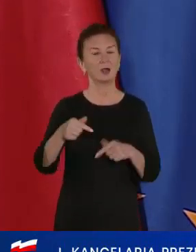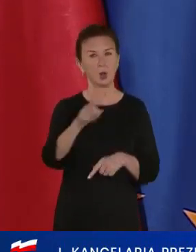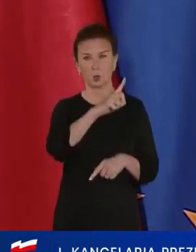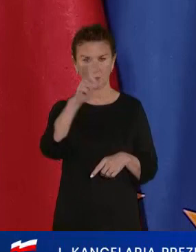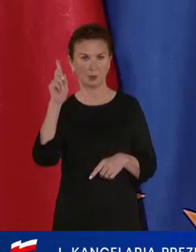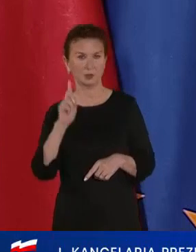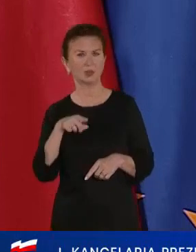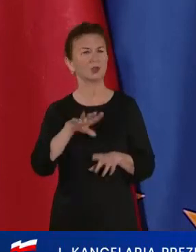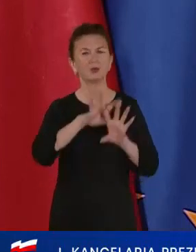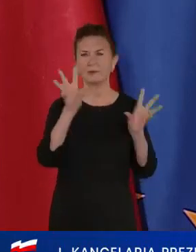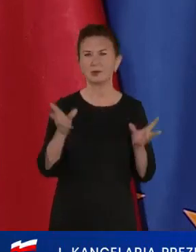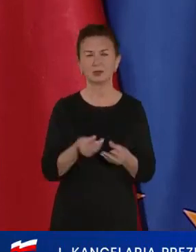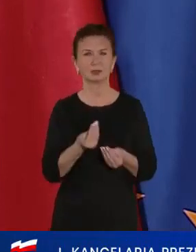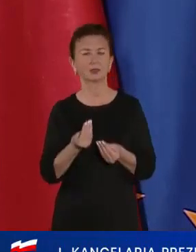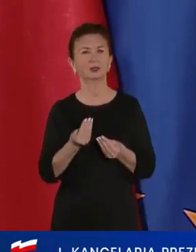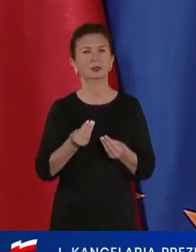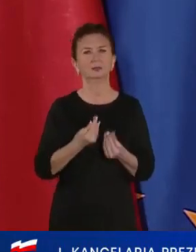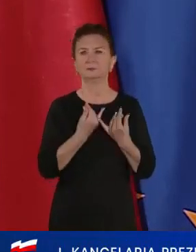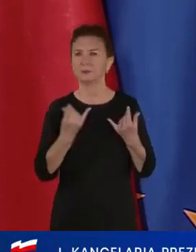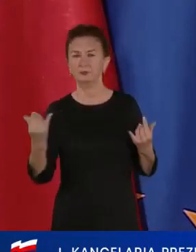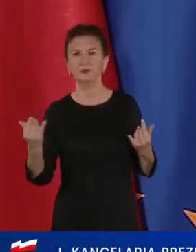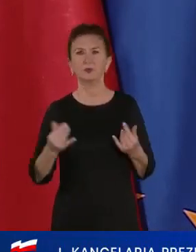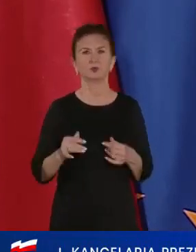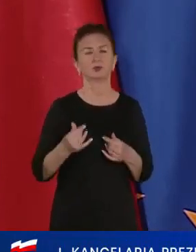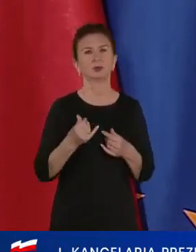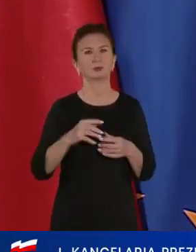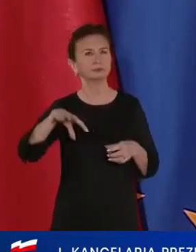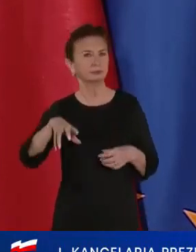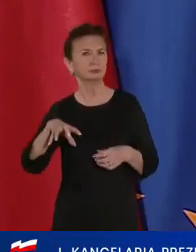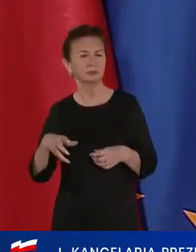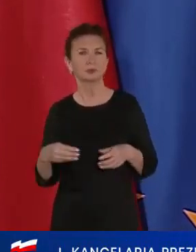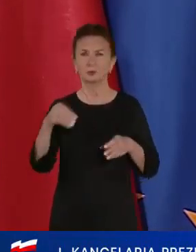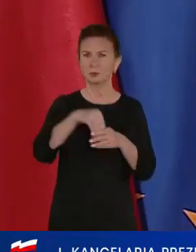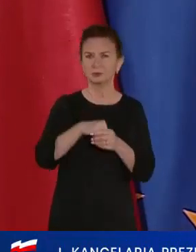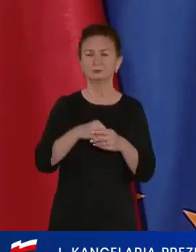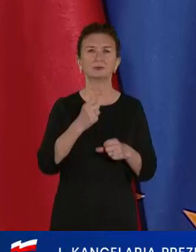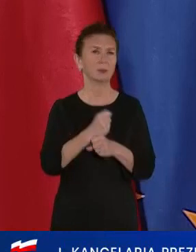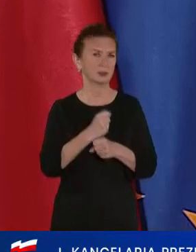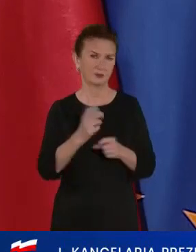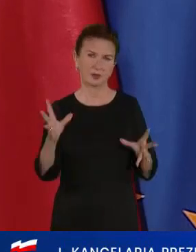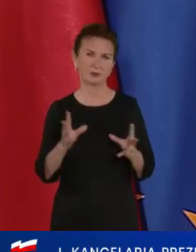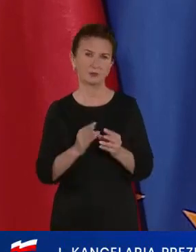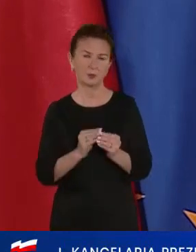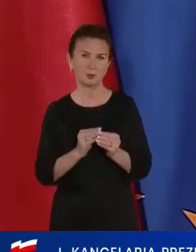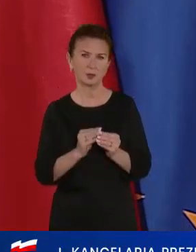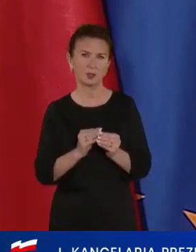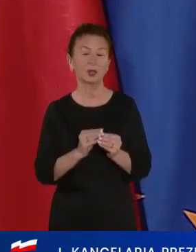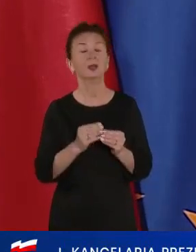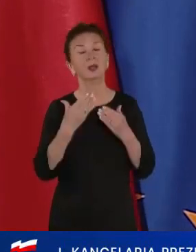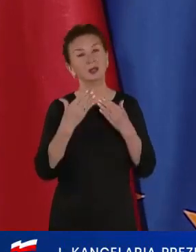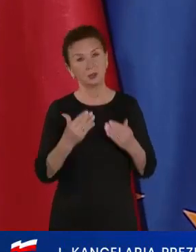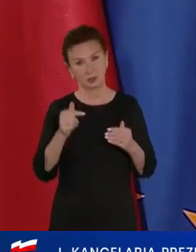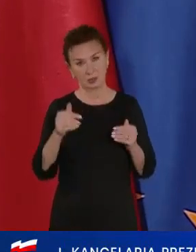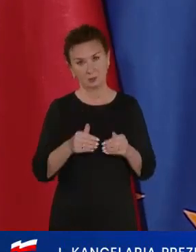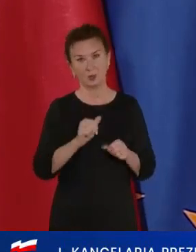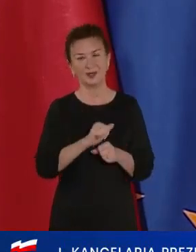to zaangażowanie tych różnych środowisk daje trudną szansę na